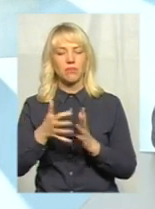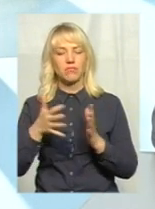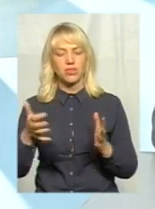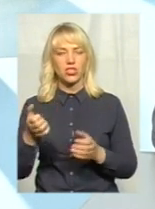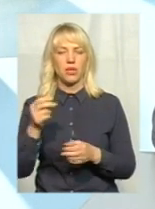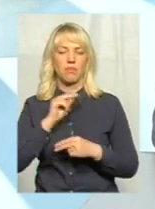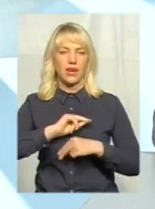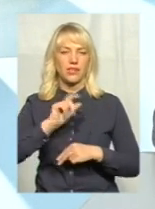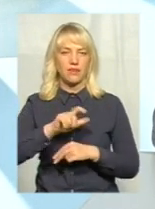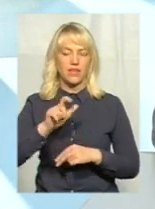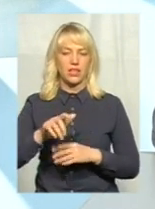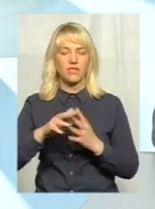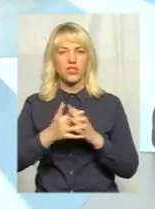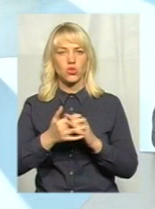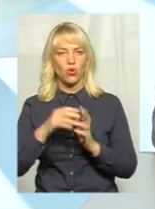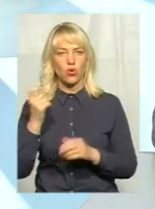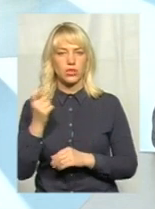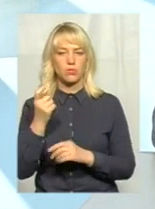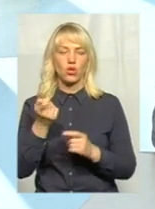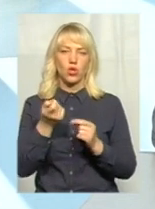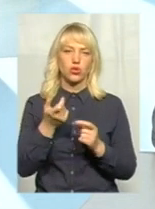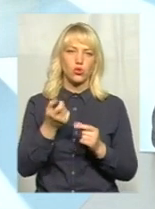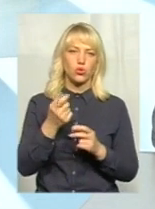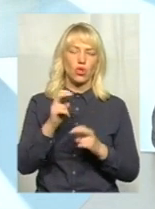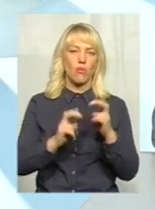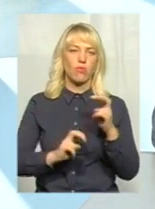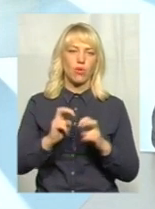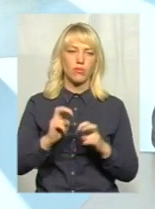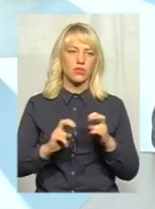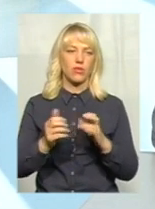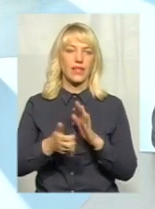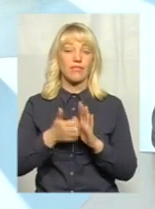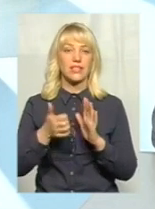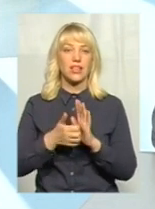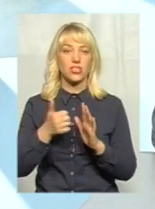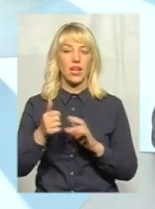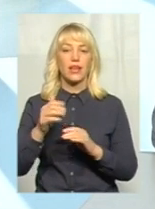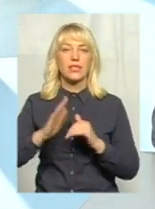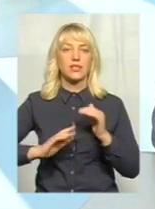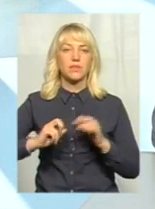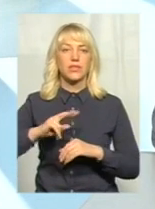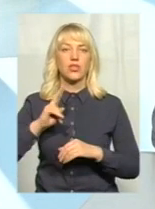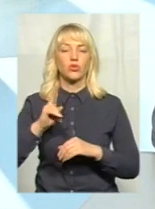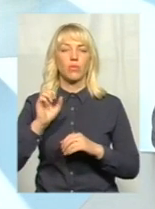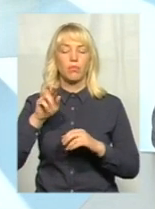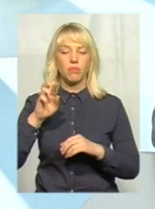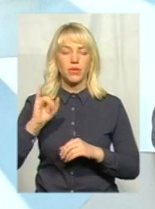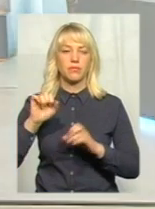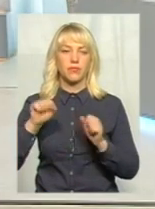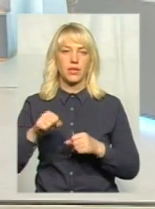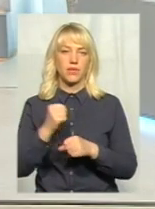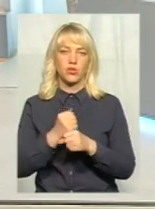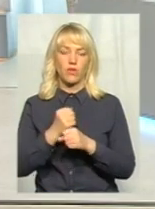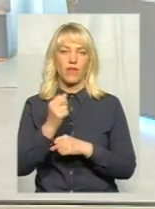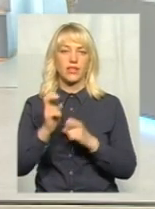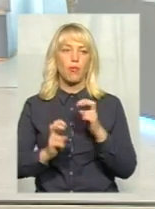сільського господарства, десь чуть-чуть більш промисловий, не вистачає спеціалістів, які могли б на промисловості працювати. От ви сказали